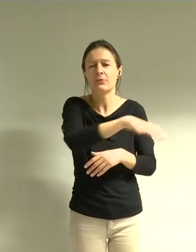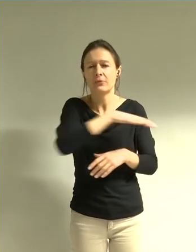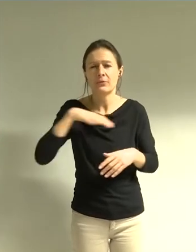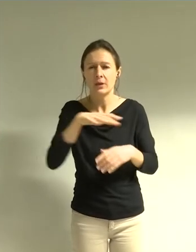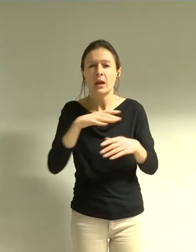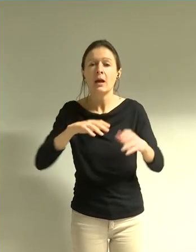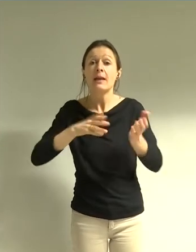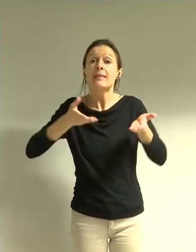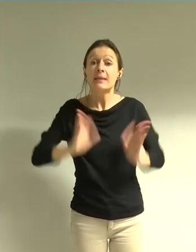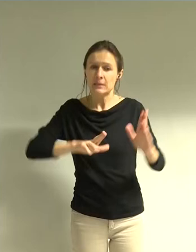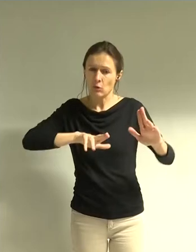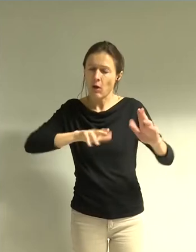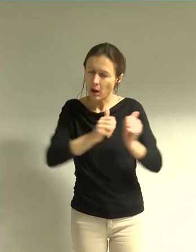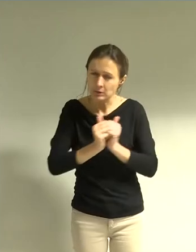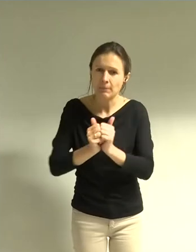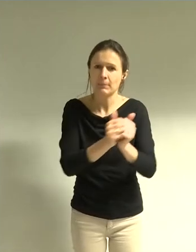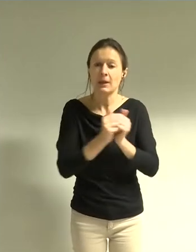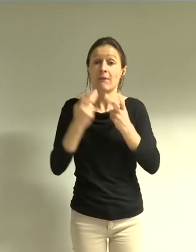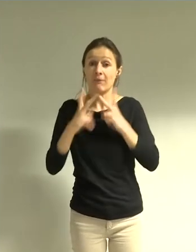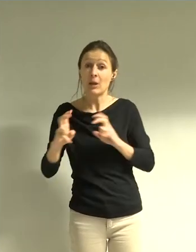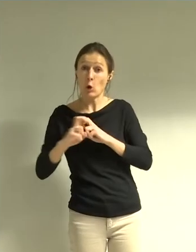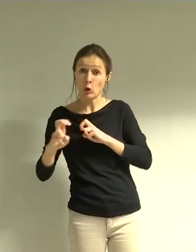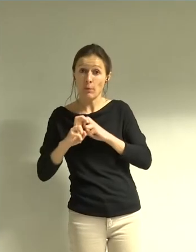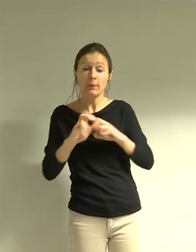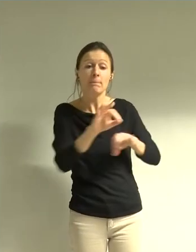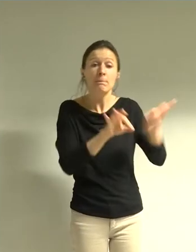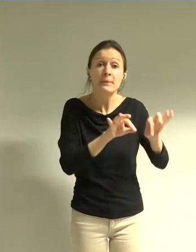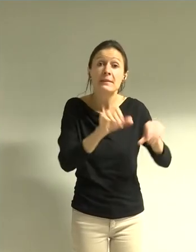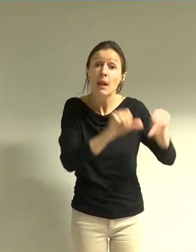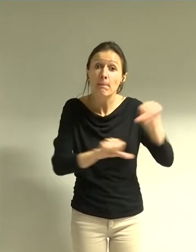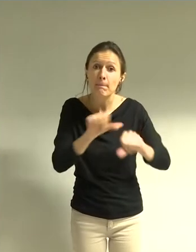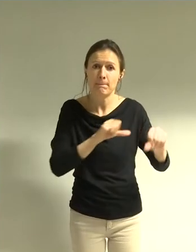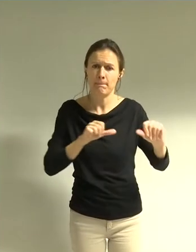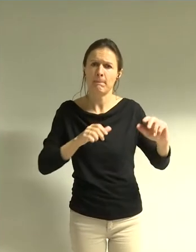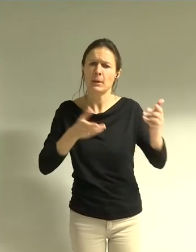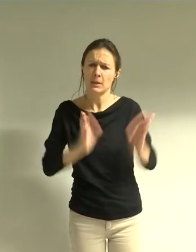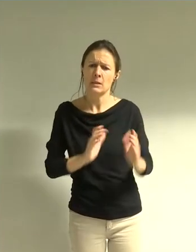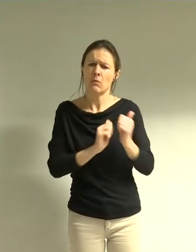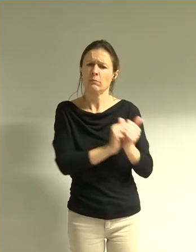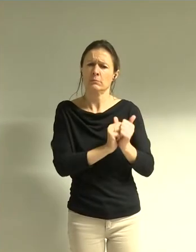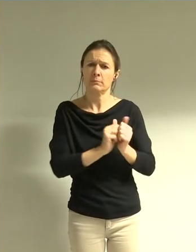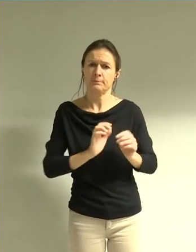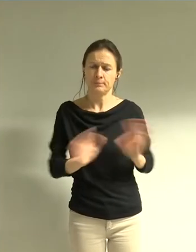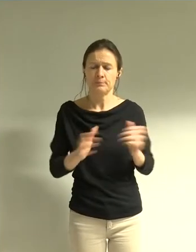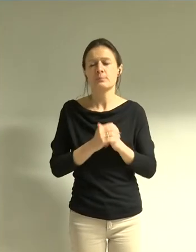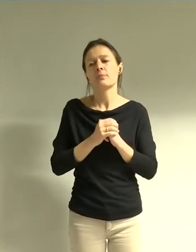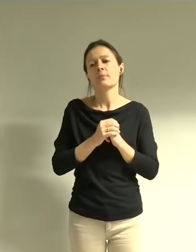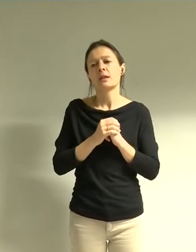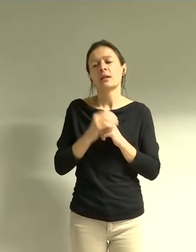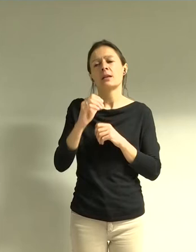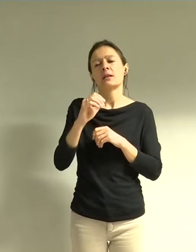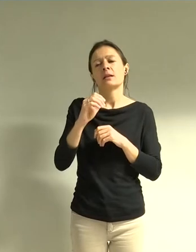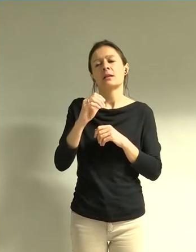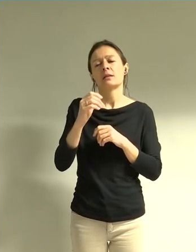par la ville de grenoble et l'association mixlab les grands principes d'une société coopérative